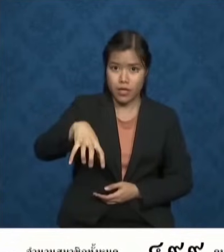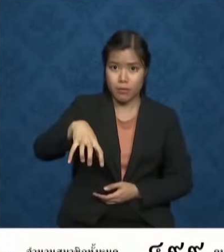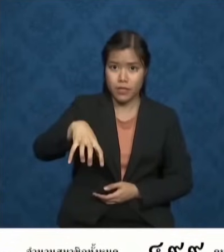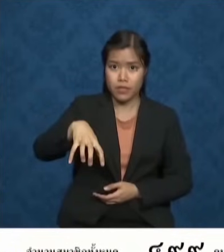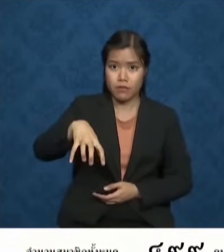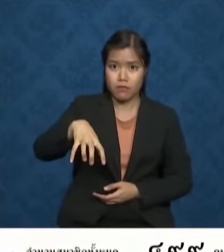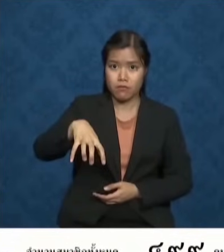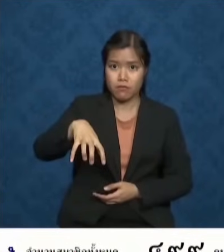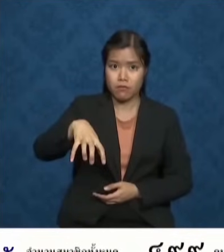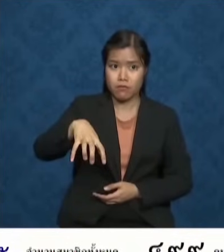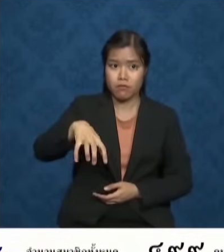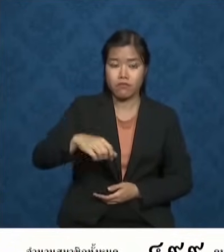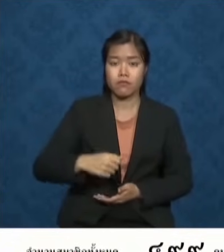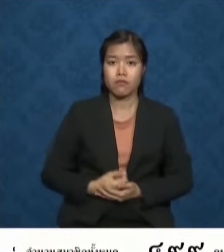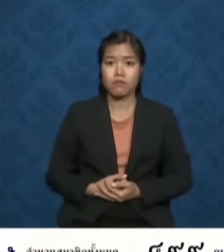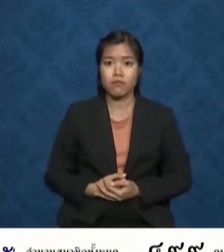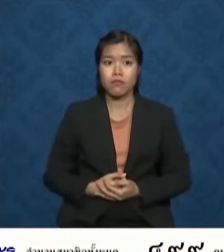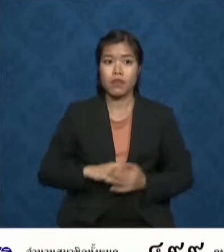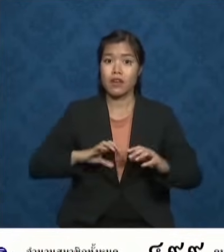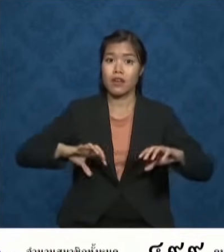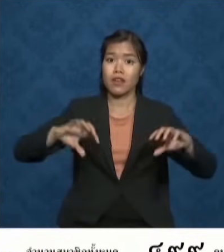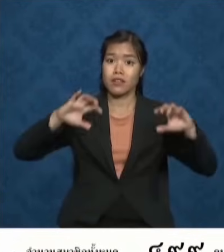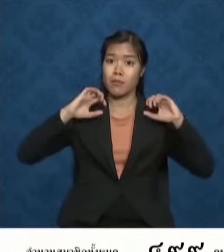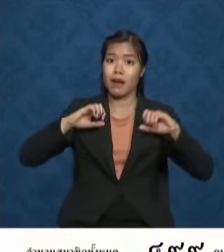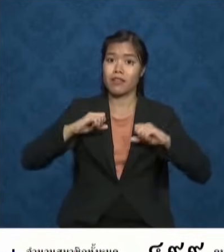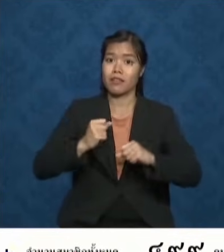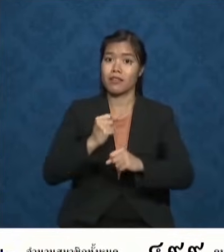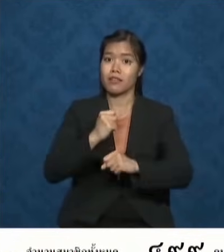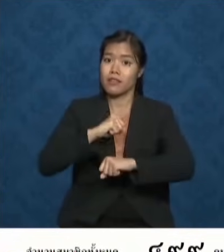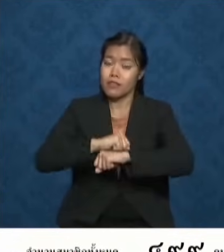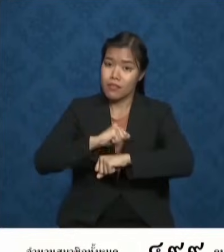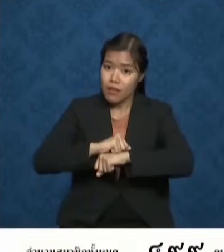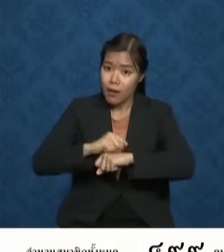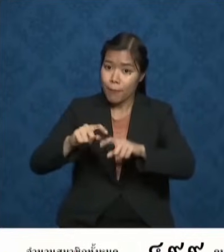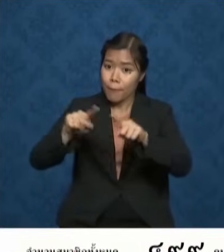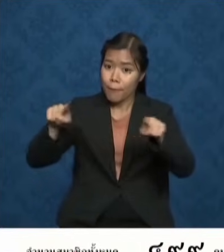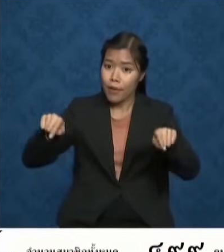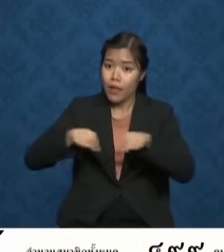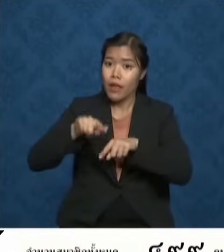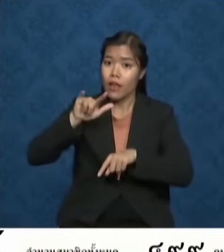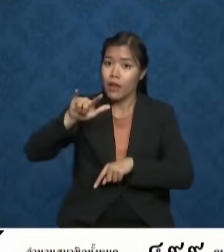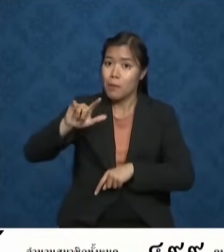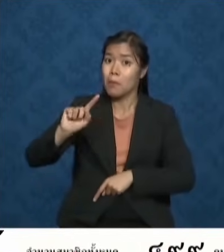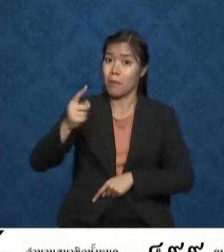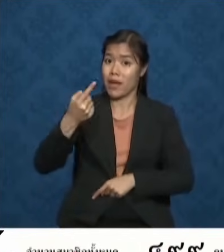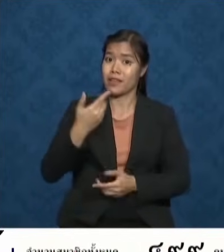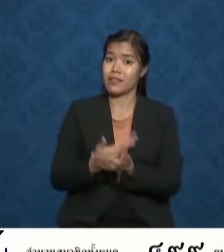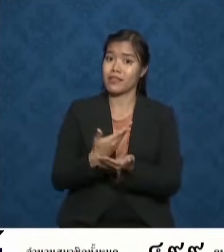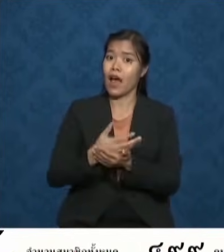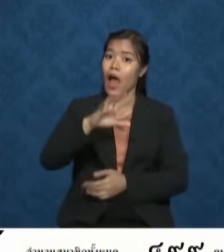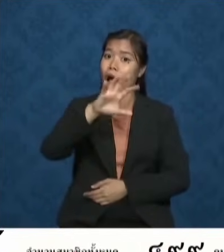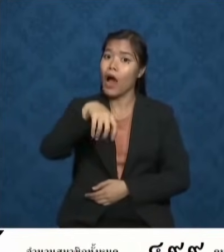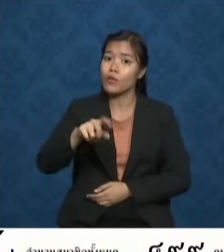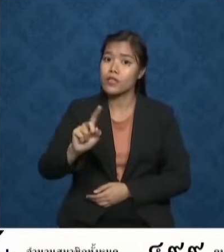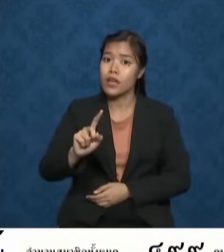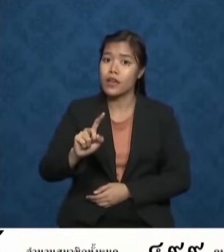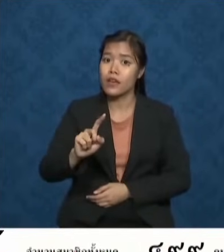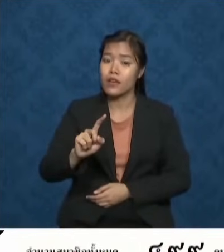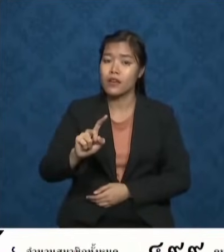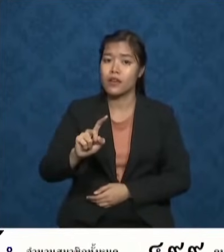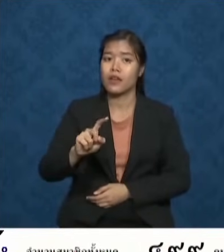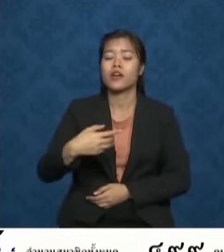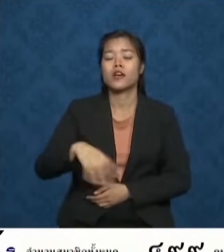งรัฐบาลไปสร้างสนามบินใหม่ก็เอาเงินจากไหนฮะเยอะแยะรัฐบาลก็เล็งไปที่อู่ตะเภ